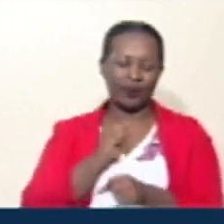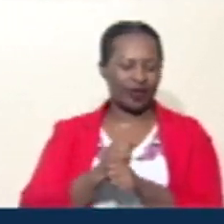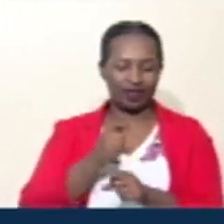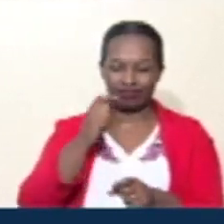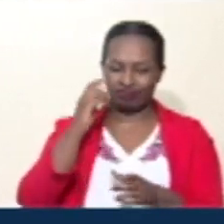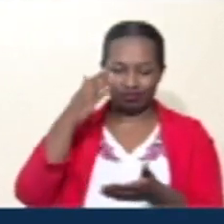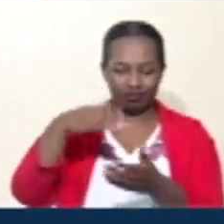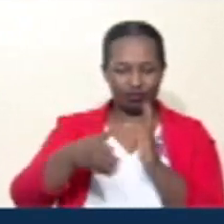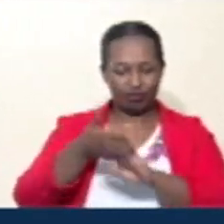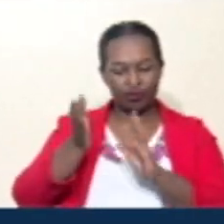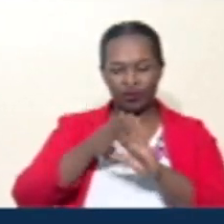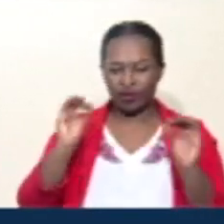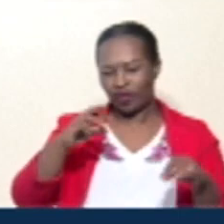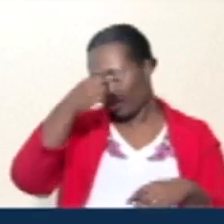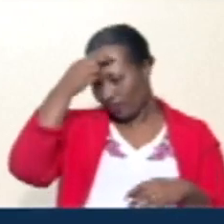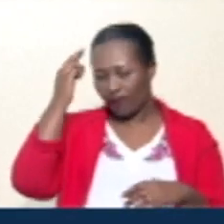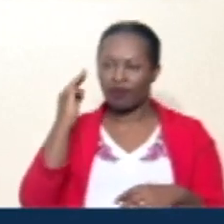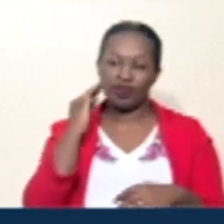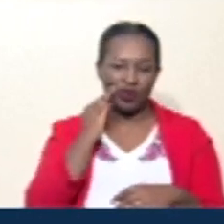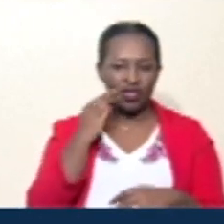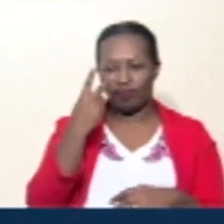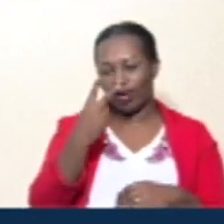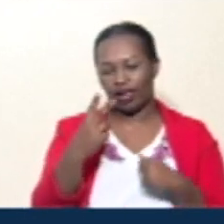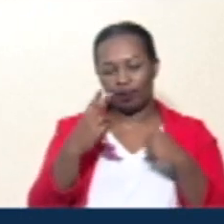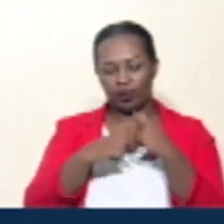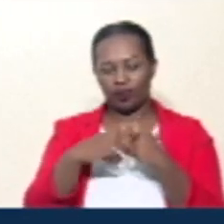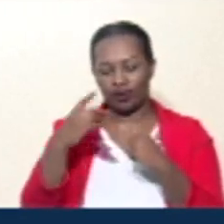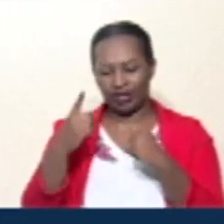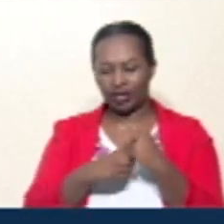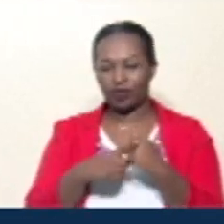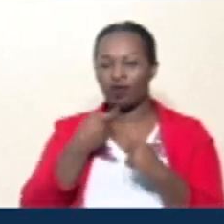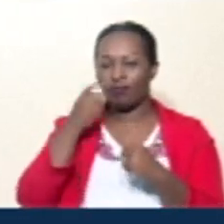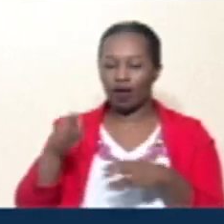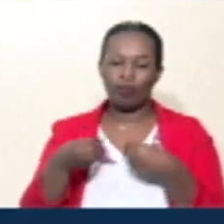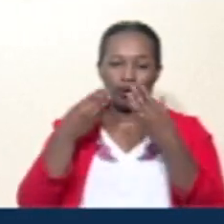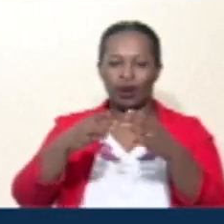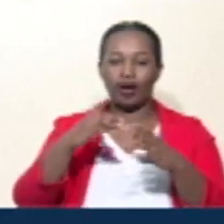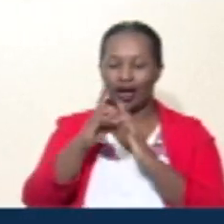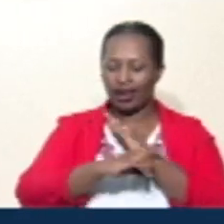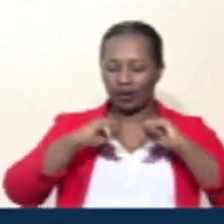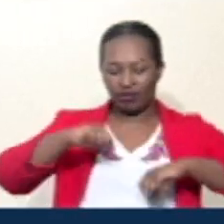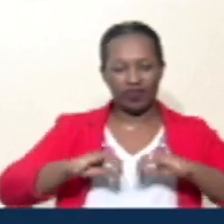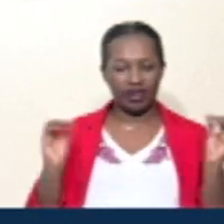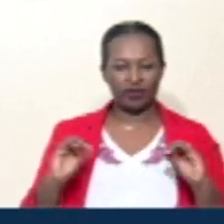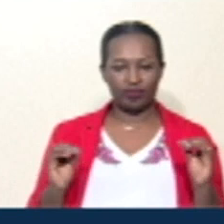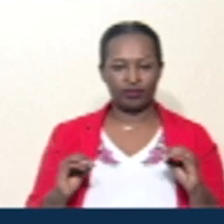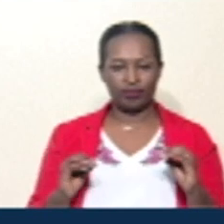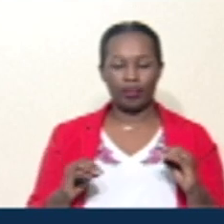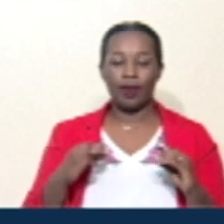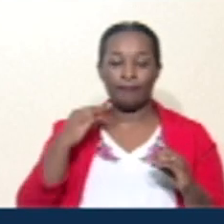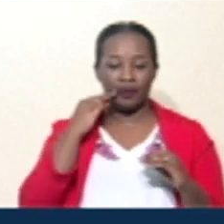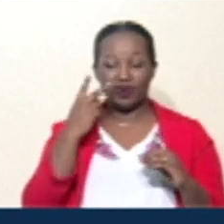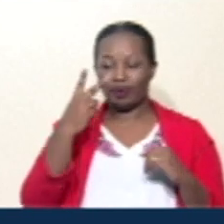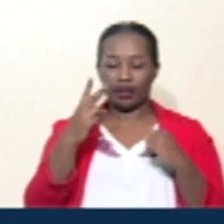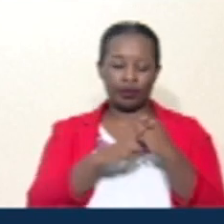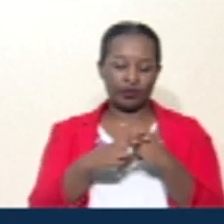miliyoni zigera kuri 276 bagombaga guhabwa batumvikanyeho n'akarere. Miliyoni 275